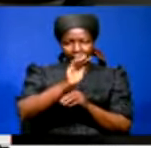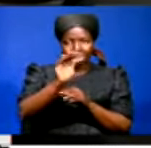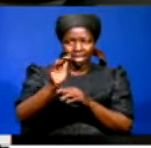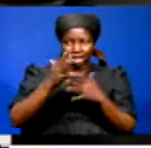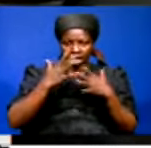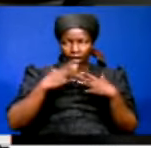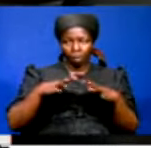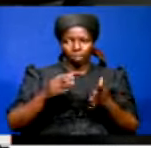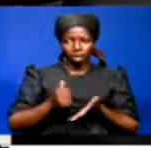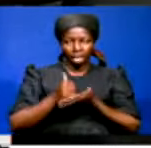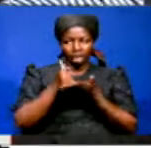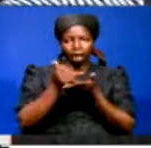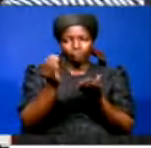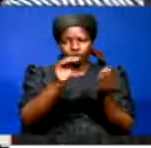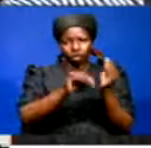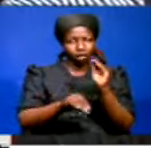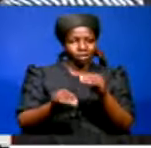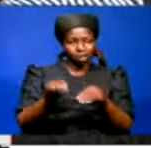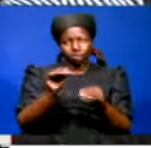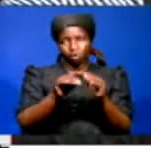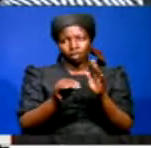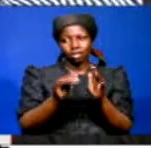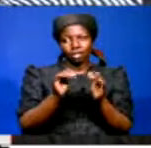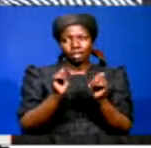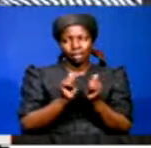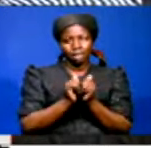kumsaidia kuchanga shilingi